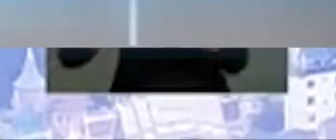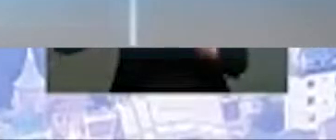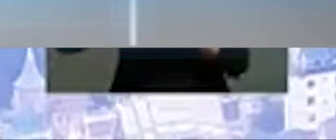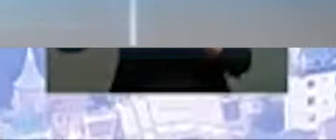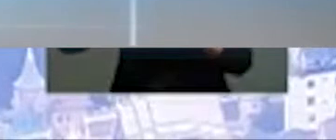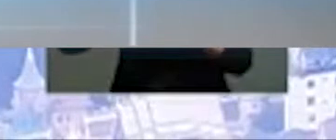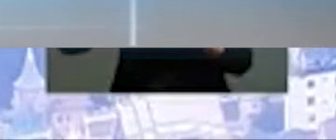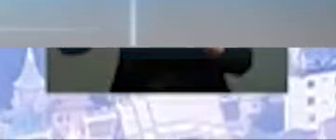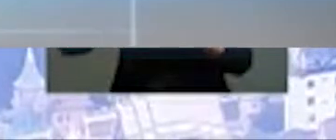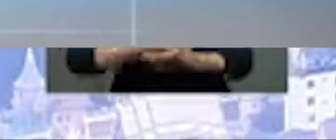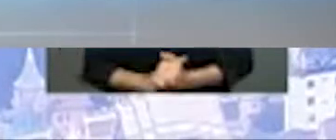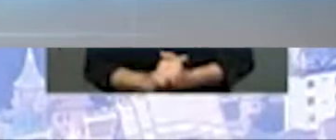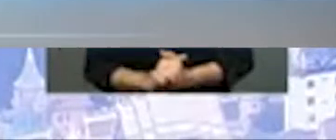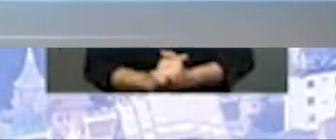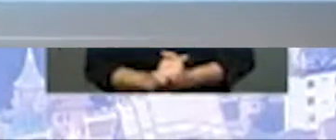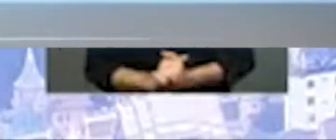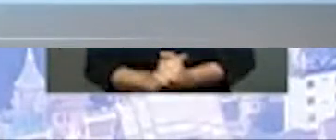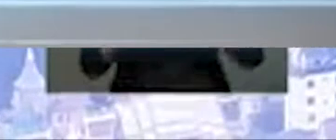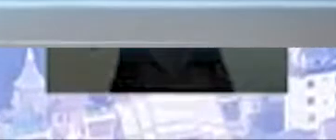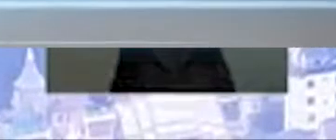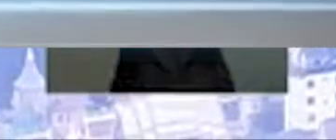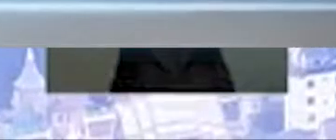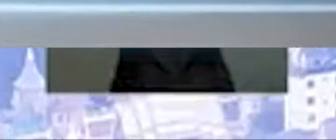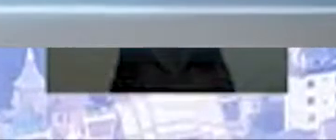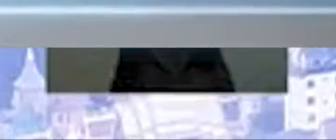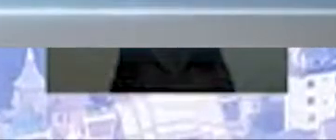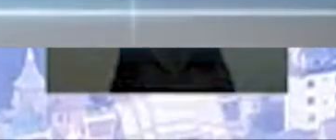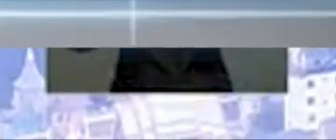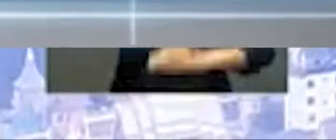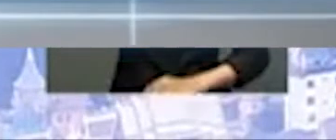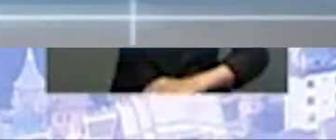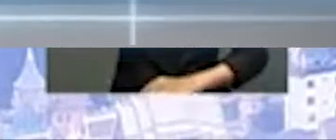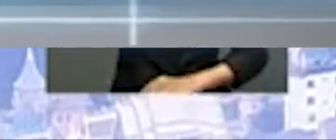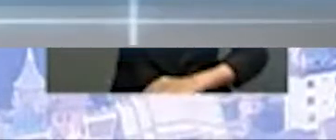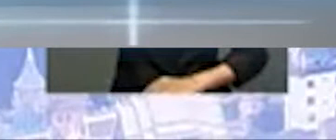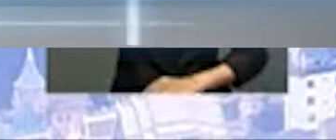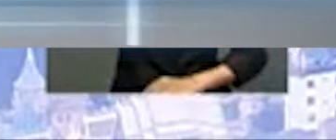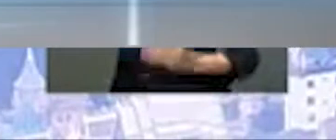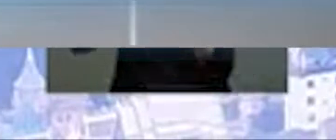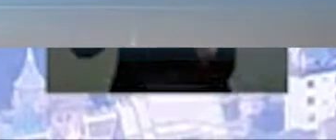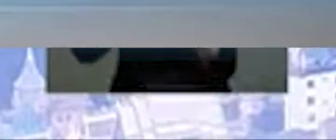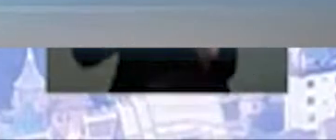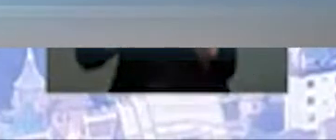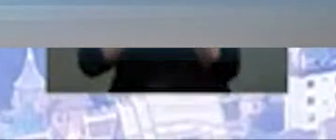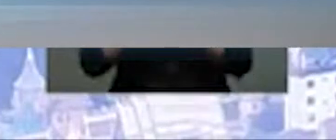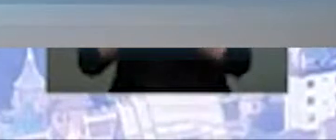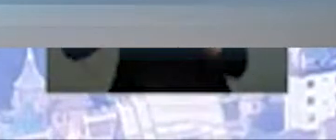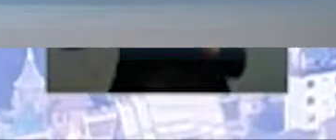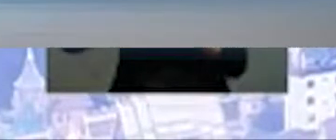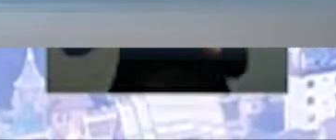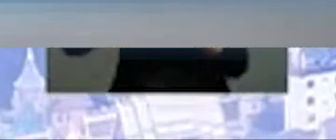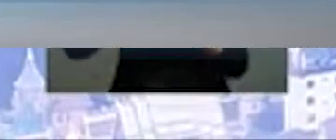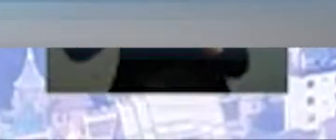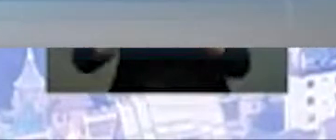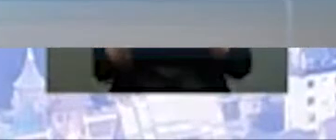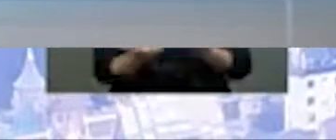14:45 น.นายแพทย์ทวีสินเผยนายกรัฐมนตรีขอความเชื่อมั่นการแก้ปัญหาโควิด-19 ของรัฐบาลบูรณาการสั่งการทุกมิติผ่าน